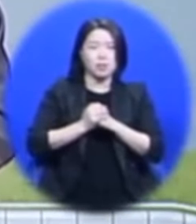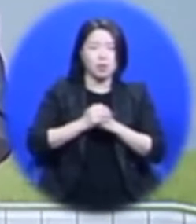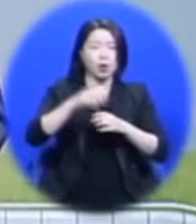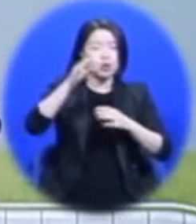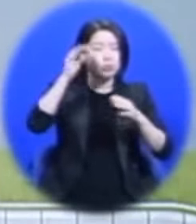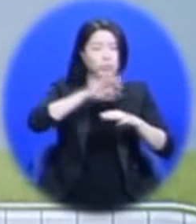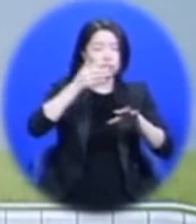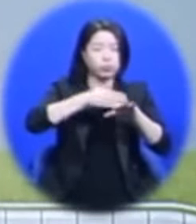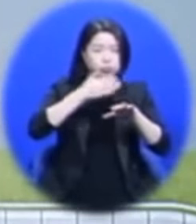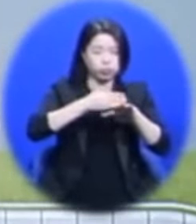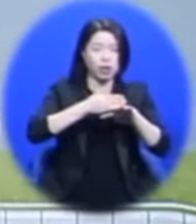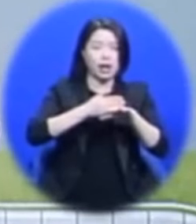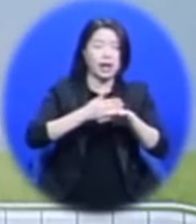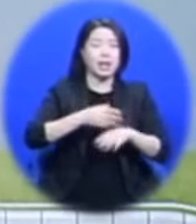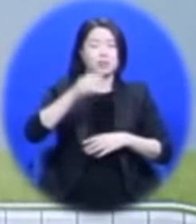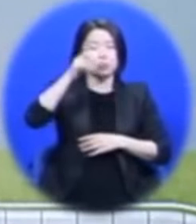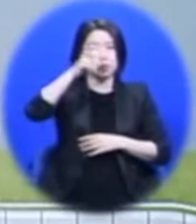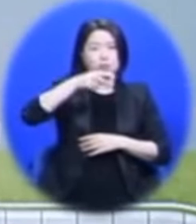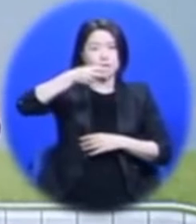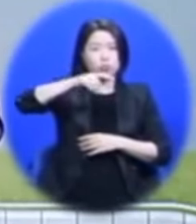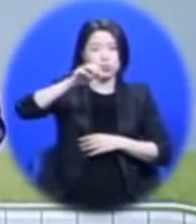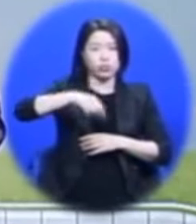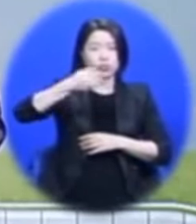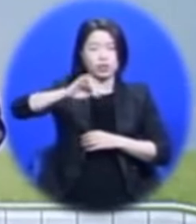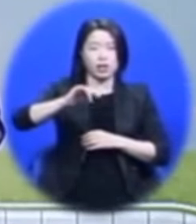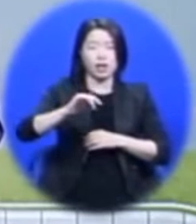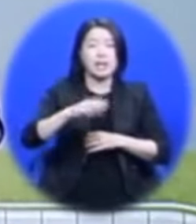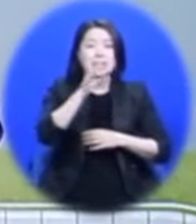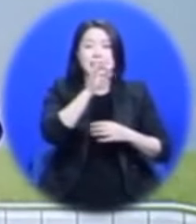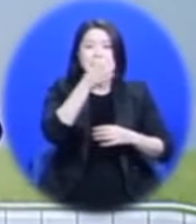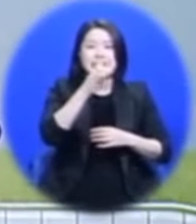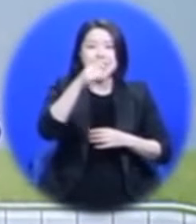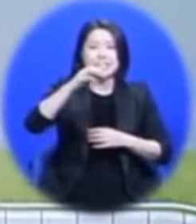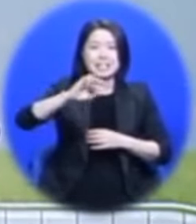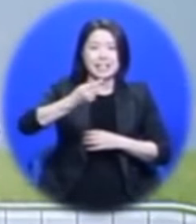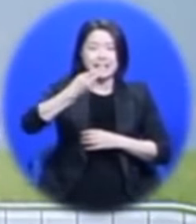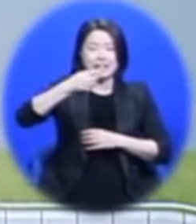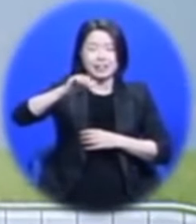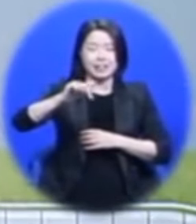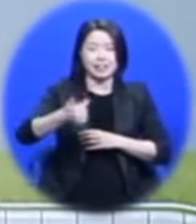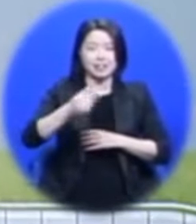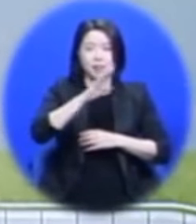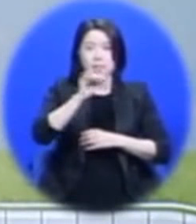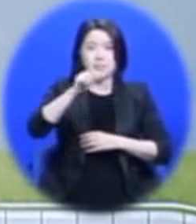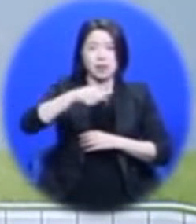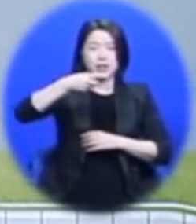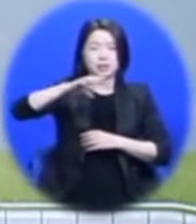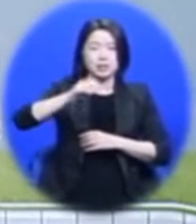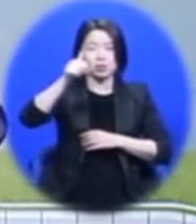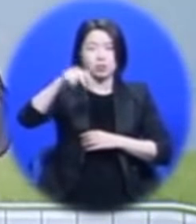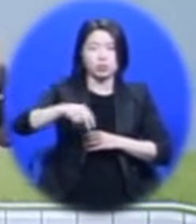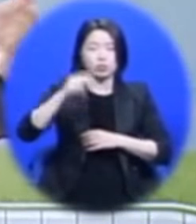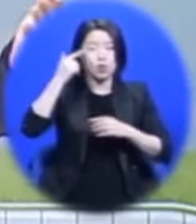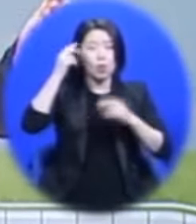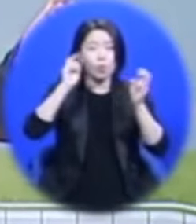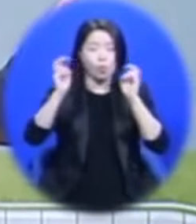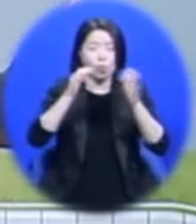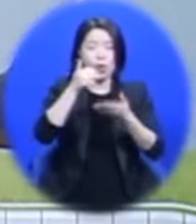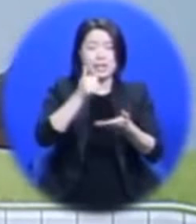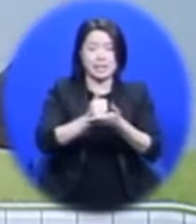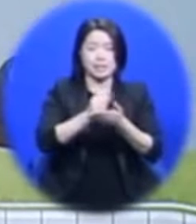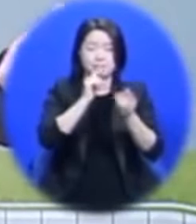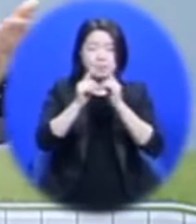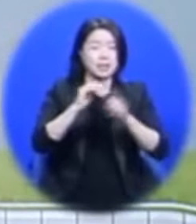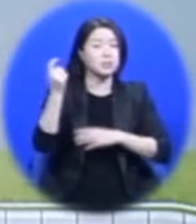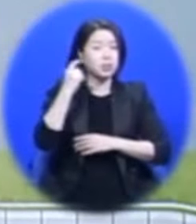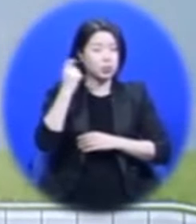갔다가 그 이랜드 박성수 회장님의 말씀을 듣는 중에 인상 깊은 부분이 있었어요. 그분이 지금까지